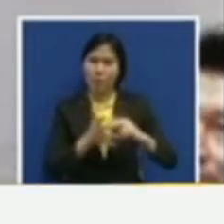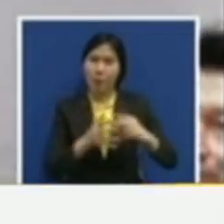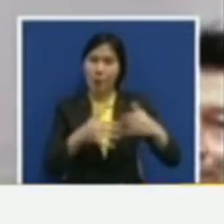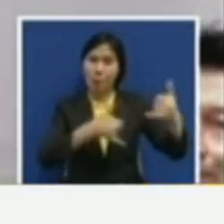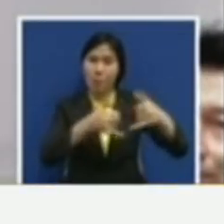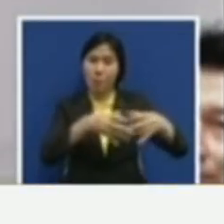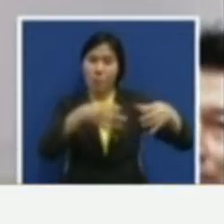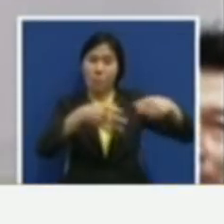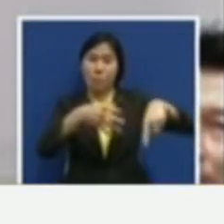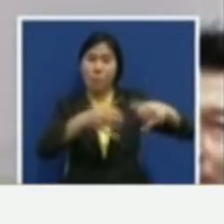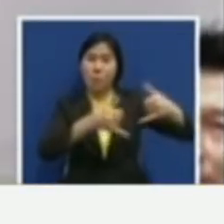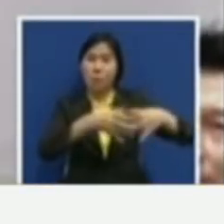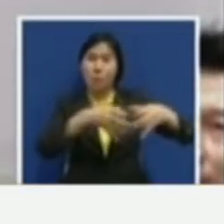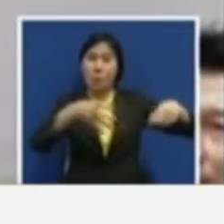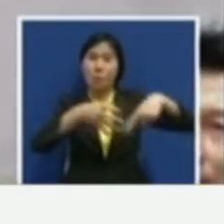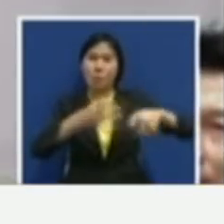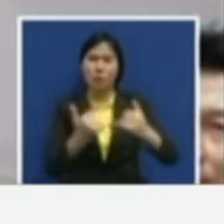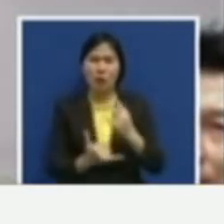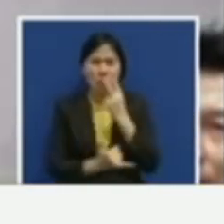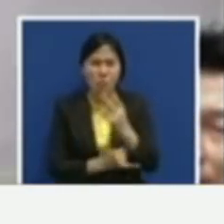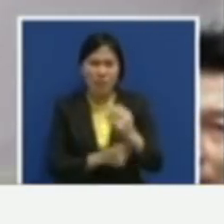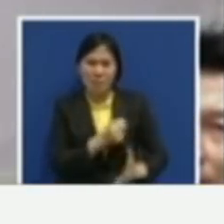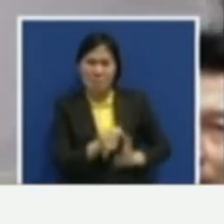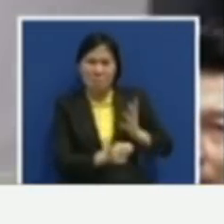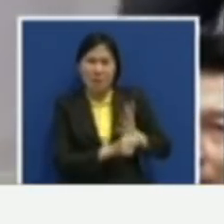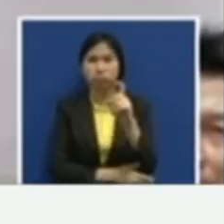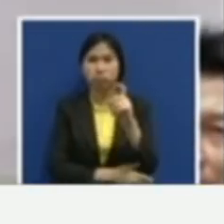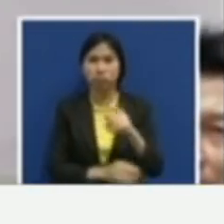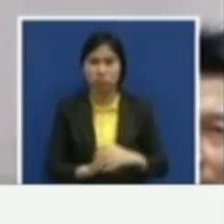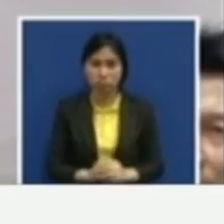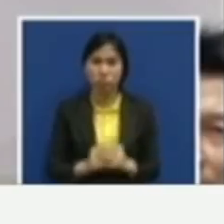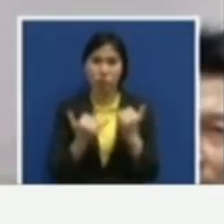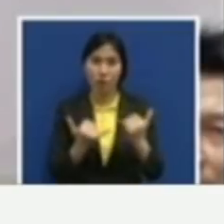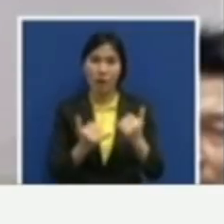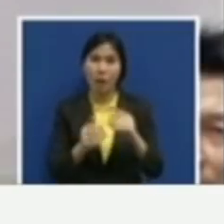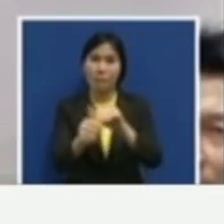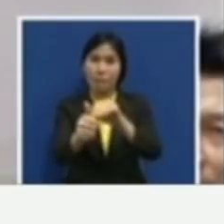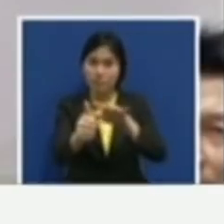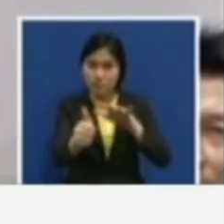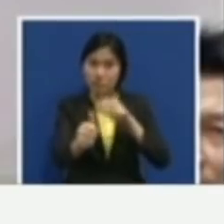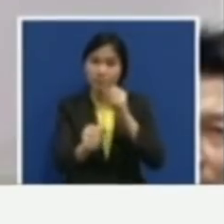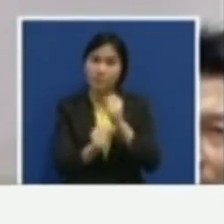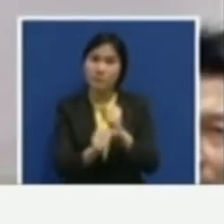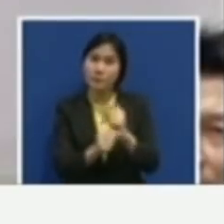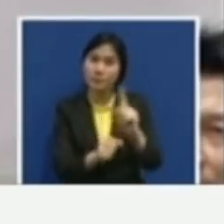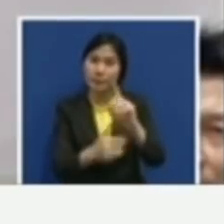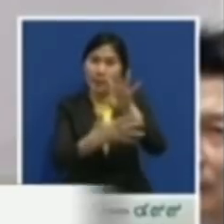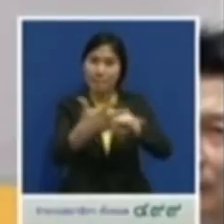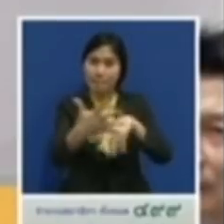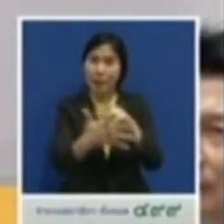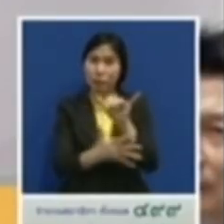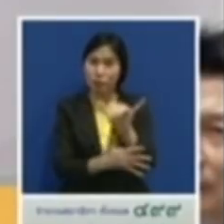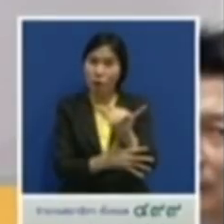ำลังทำอยู่นี้5ปีเนี่ยพิสูจน์แล้วว่าทำไม่ได้ตัวผู้นำที่ทำให้เกิดแผนยุทธศ